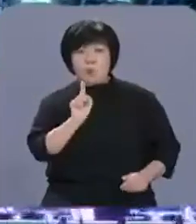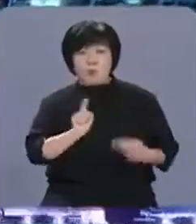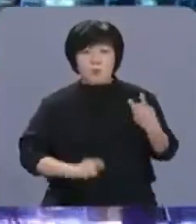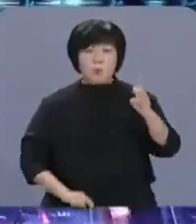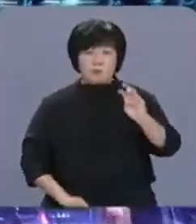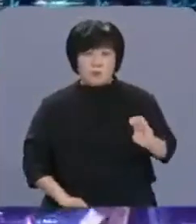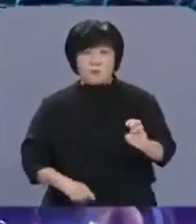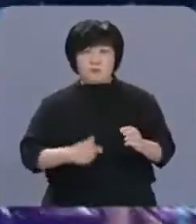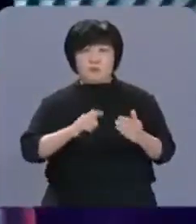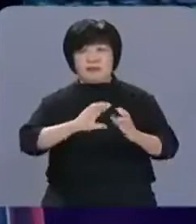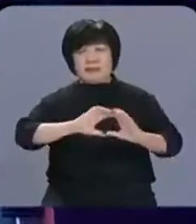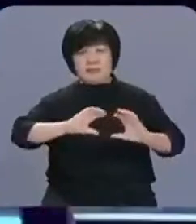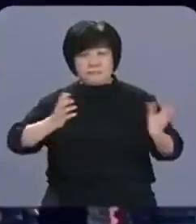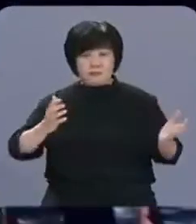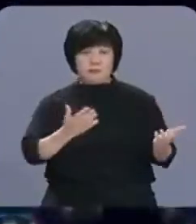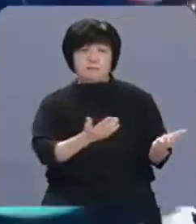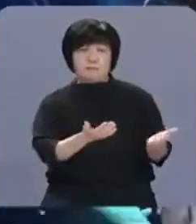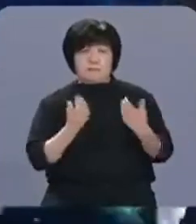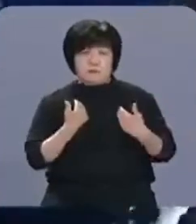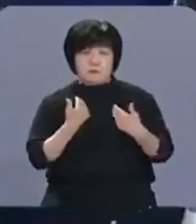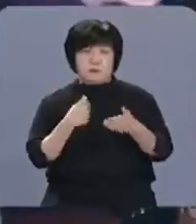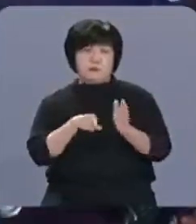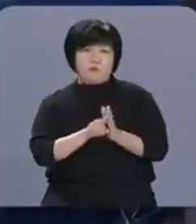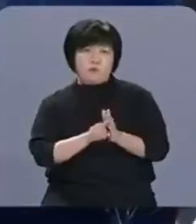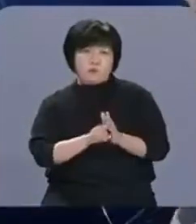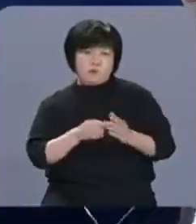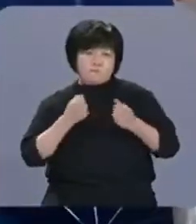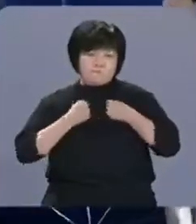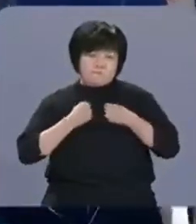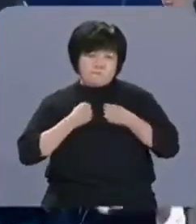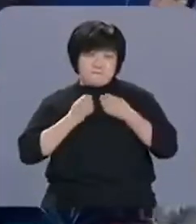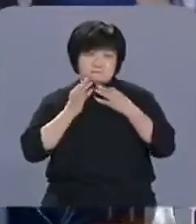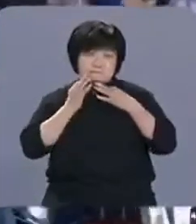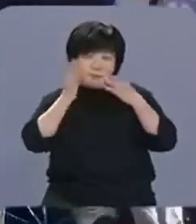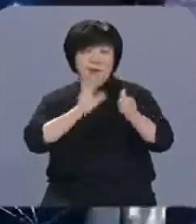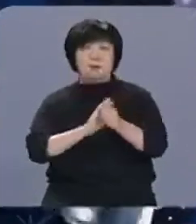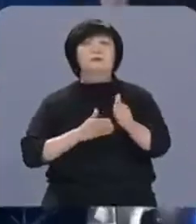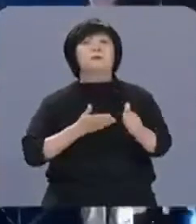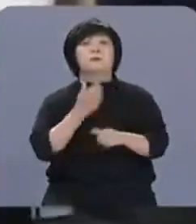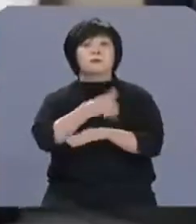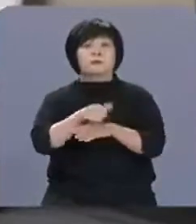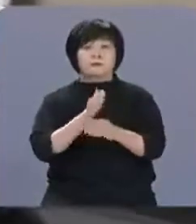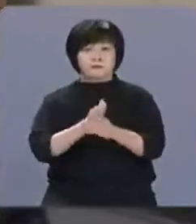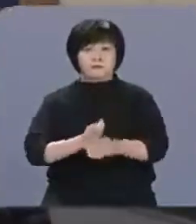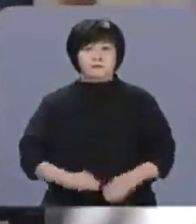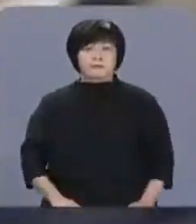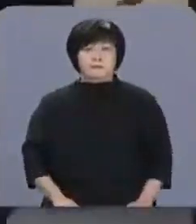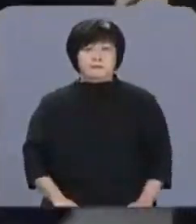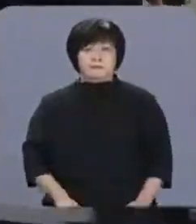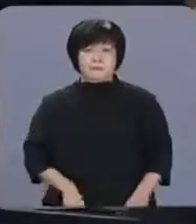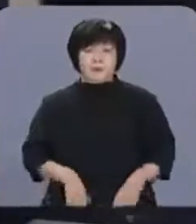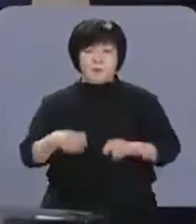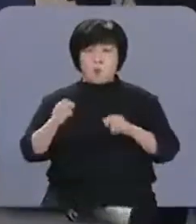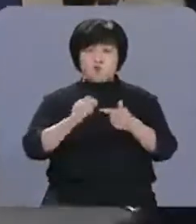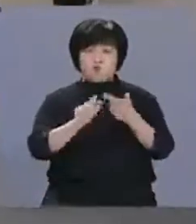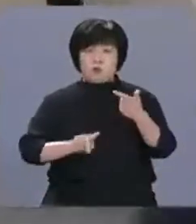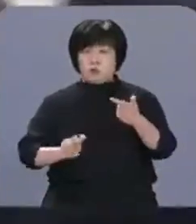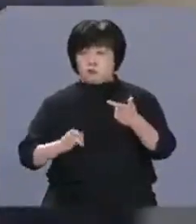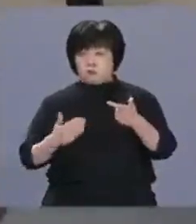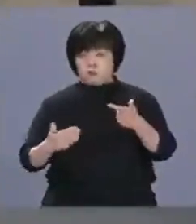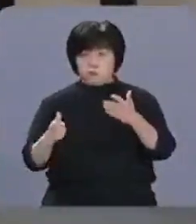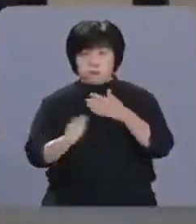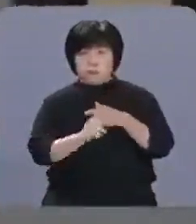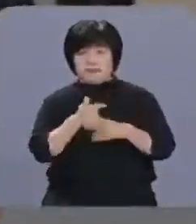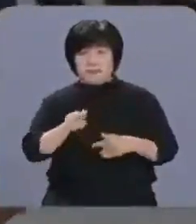세계 박람회를 유치하는데 힘을 아끼지 않고 전력을 다해 지원할 예정입니다. 오는 29일부터 열리는